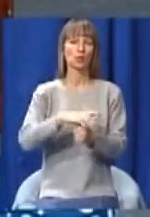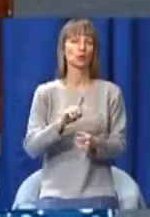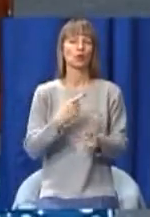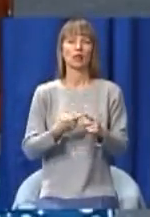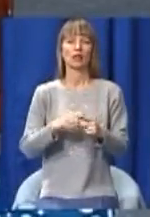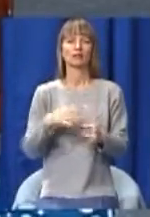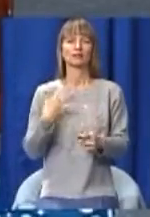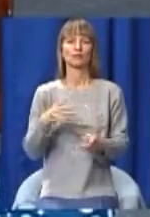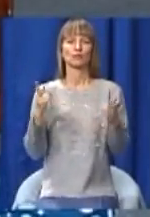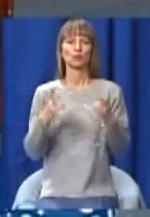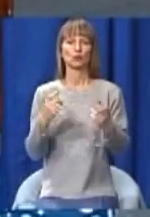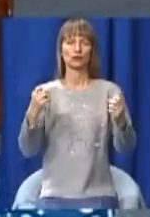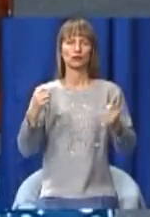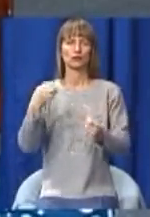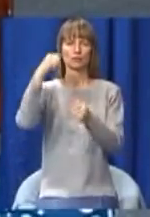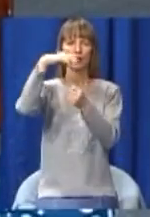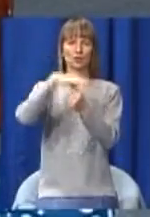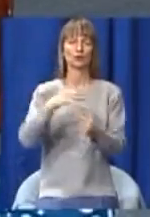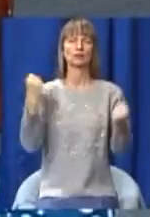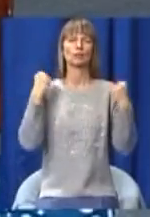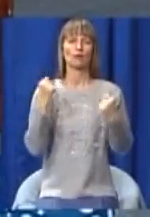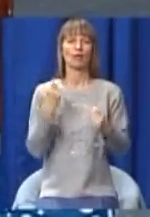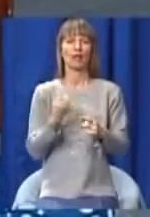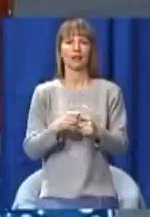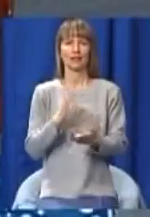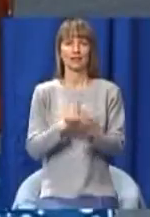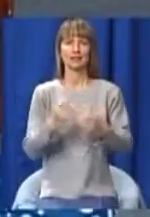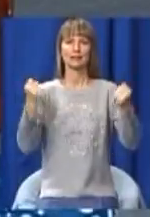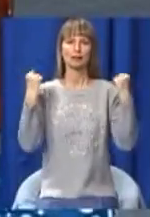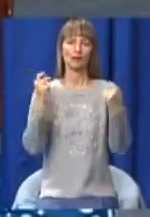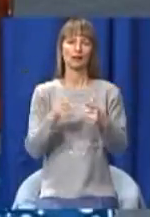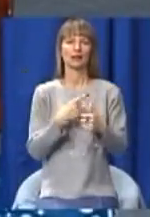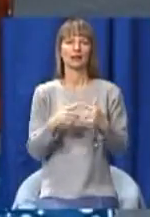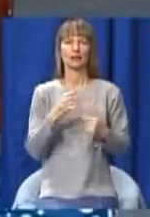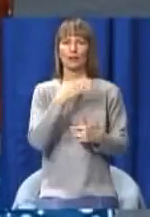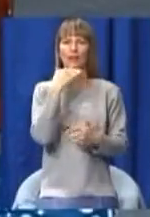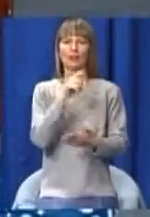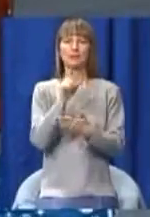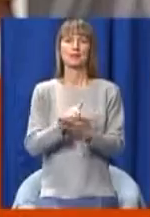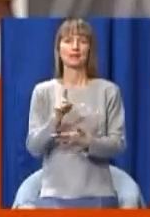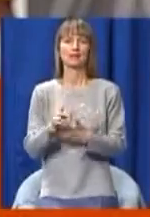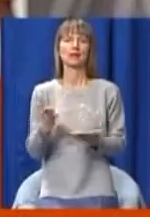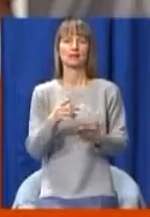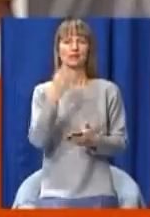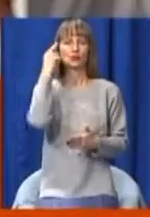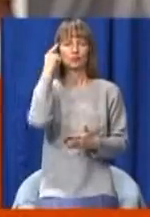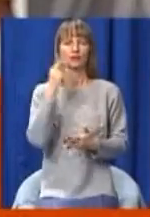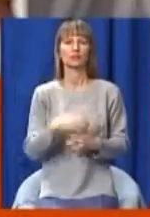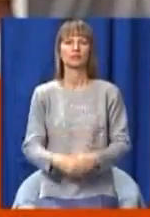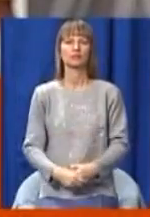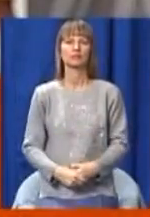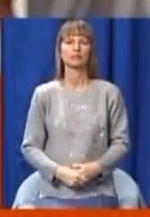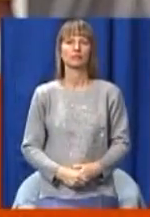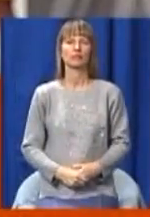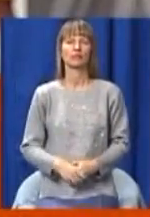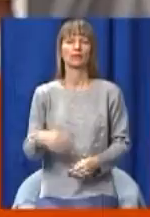спорт такий? Навіщо потрібен парашутний спорт? І чи взагалі це є спортом? От бачиш, у мене до тебе аж купа питань. Як ти думаєш?